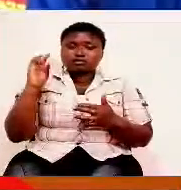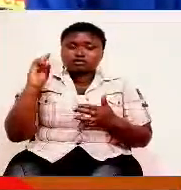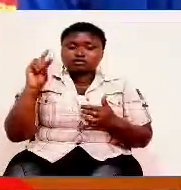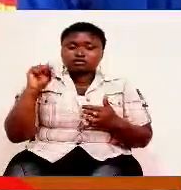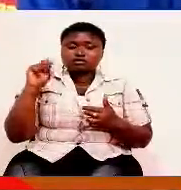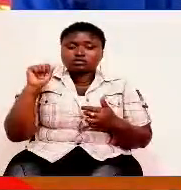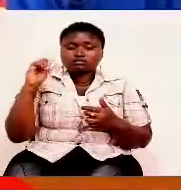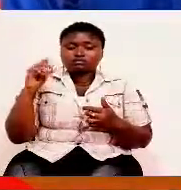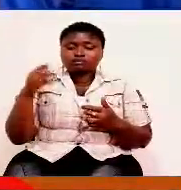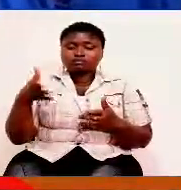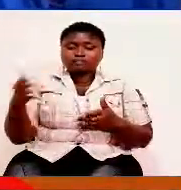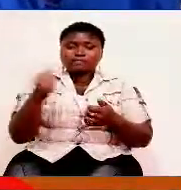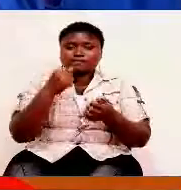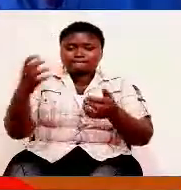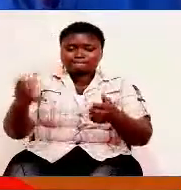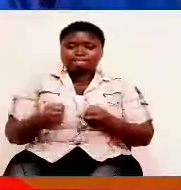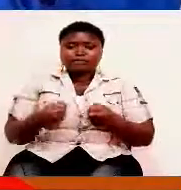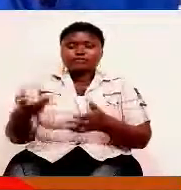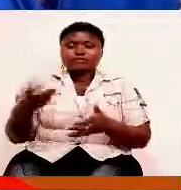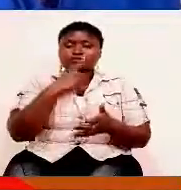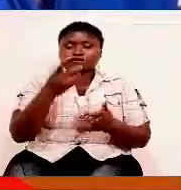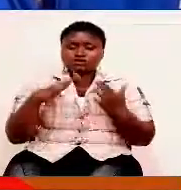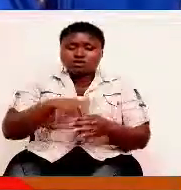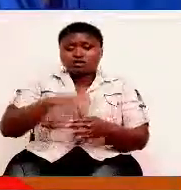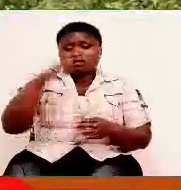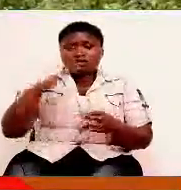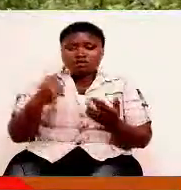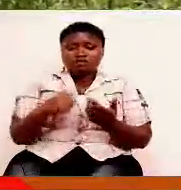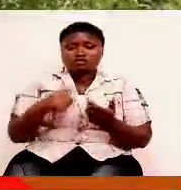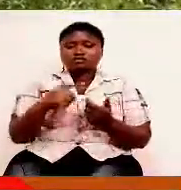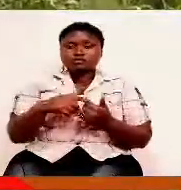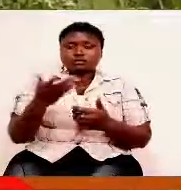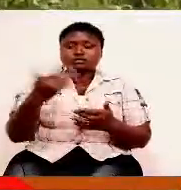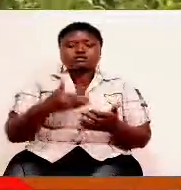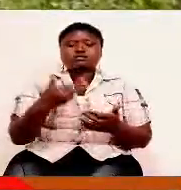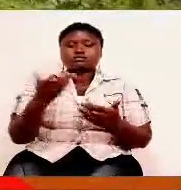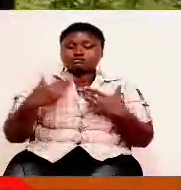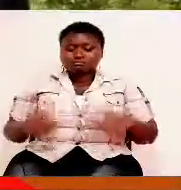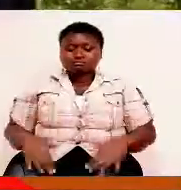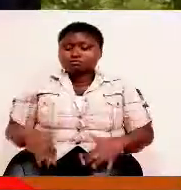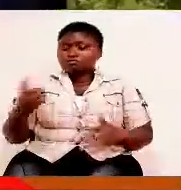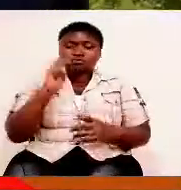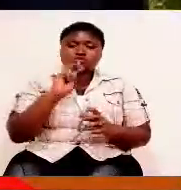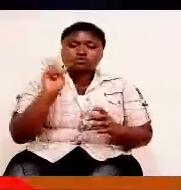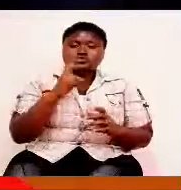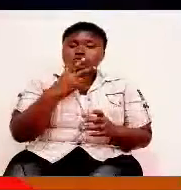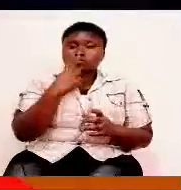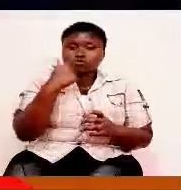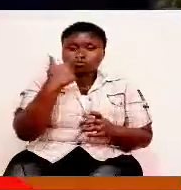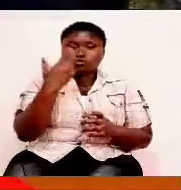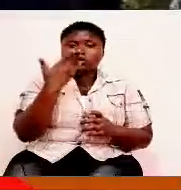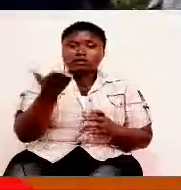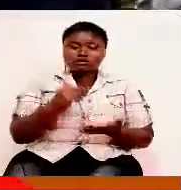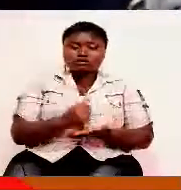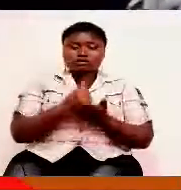ikioneka kuongerereka na gikiro kinene iria irakuruhania ado aria metaino na aria mage hokerwo wigerereki wa kurera